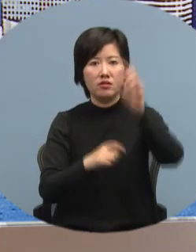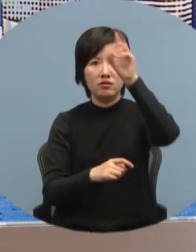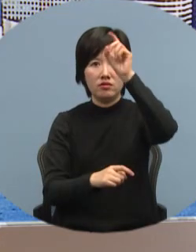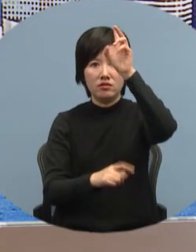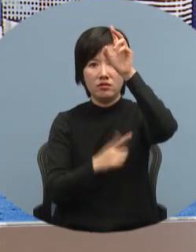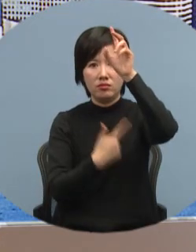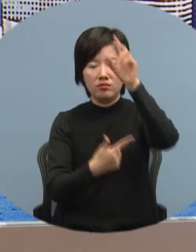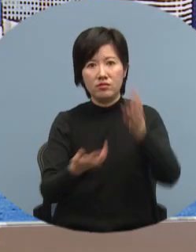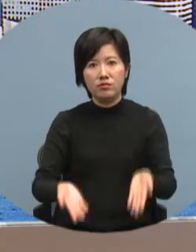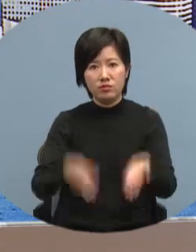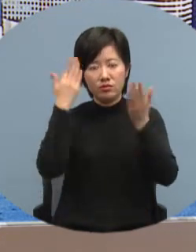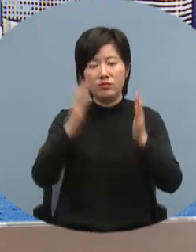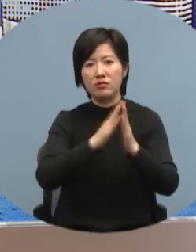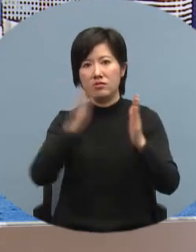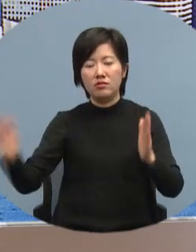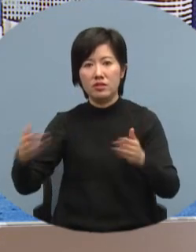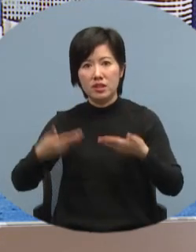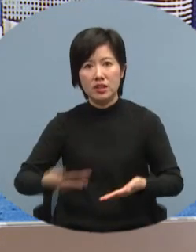病人啦，即係其中一個接受個服務嘅人士咧，但係確診嘅，咁所以我哋都覺得可能有機會有其他嘅人士咧，都會有機會確診啦。咁所以咧就係會出一個強制檢測嘅通告啦。就如果任何人係去過呢間鋪頭嘅，係喺12月8號到而家。